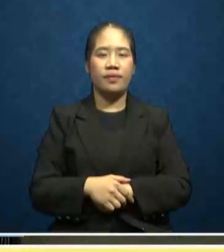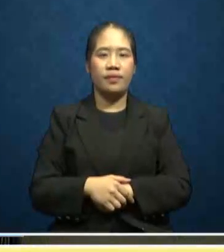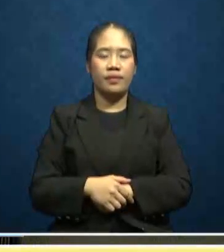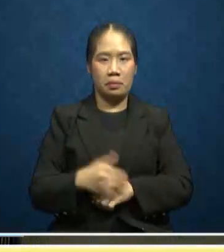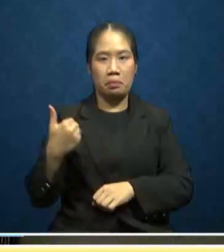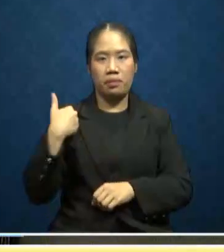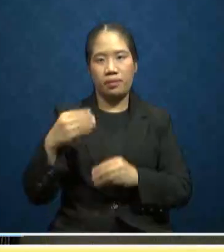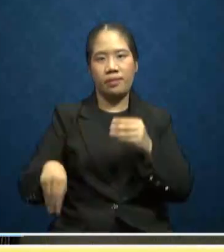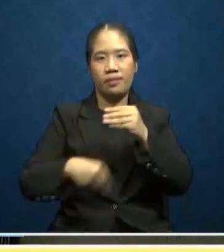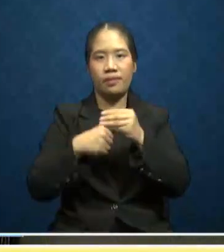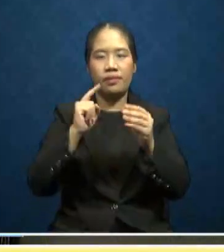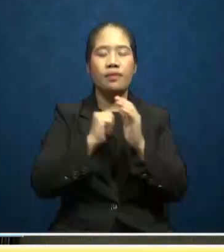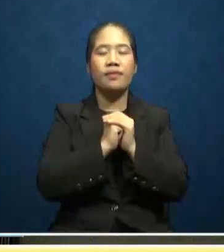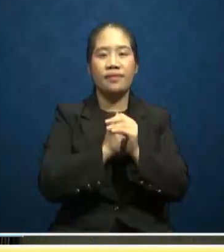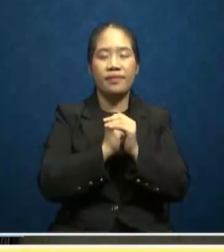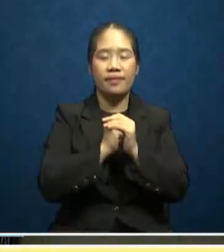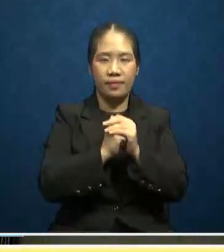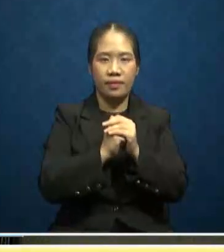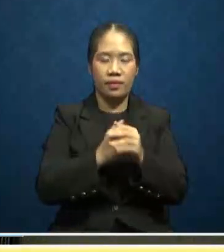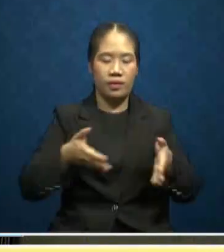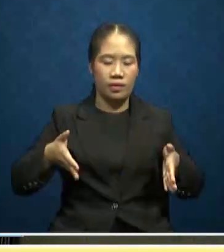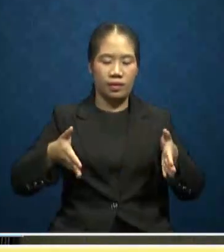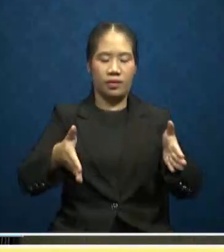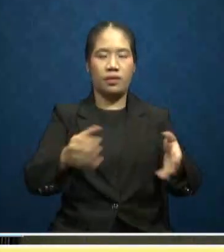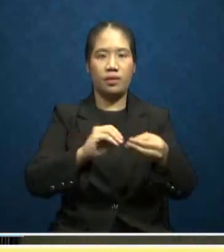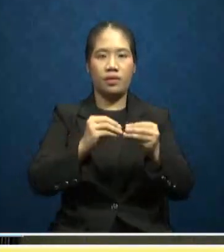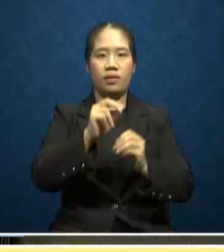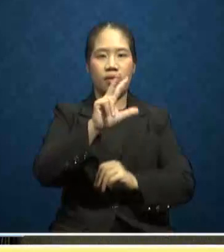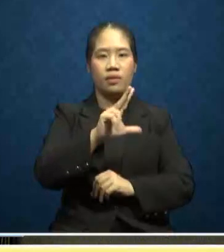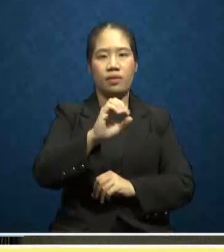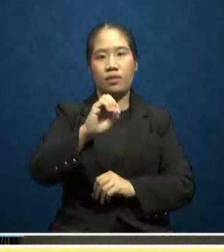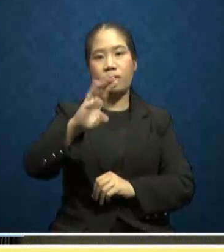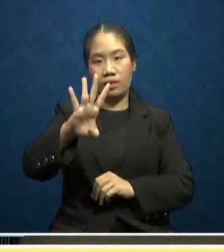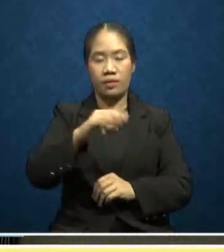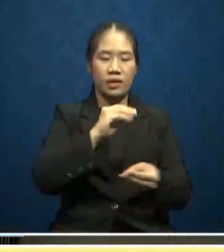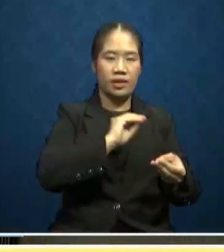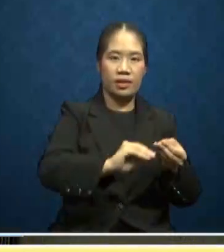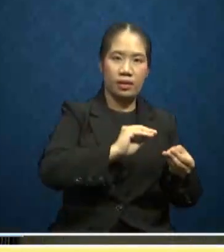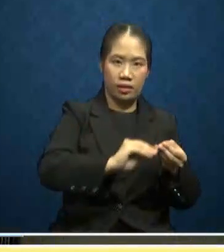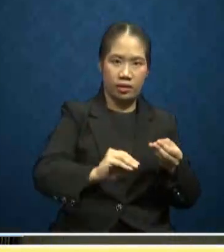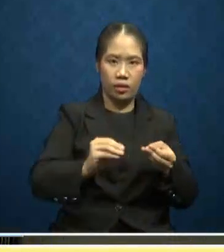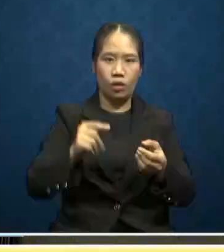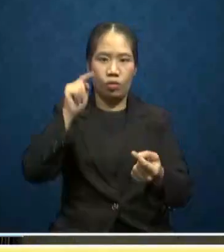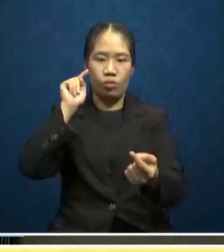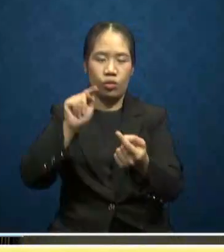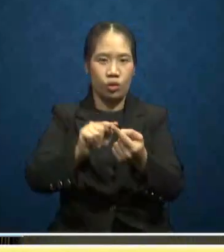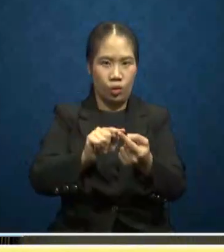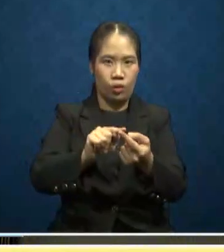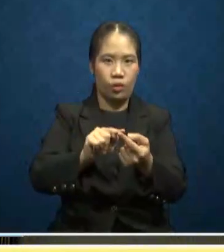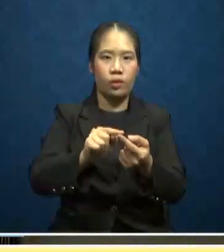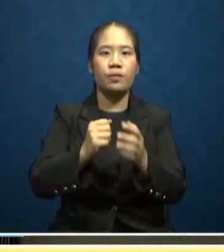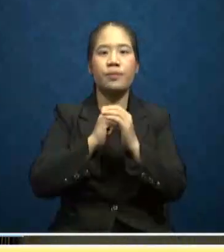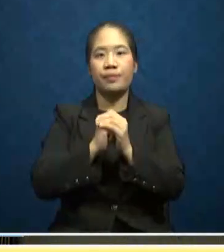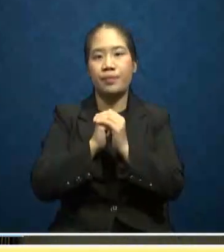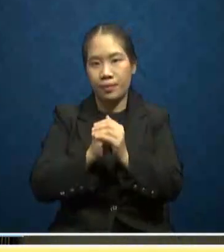หนึ่งคือจังหวัดปราจีนบุรีนะครับถนนหมายเลข304นะครับจากฉะเชิงเทรามุ่งหน้าผ่านปราจีนบุรีผ่านกบินบุรีไปยังน